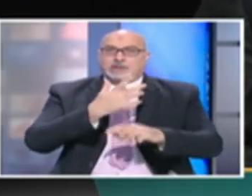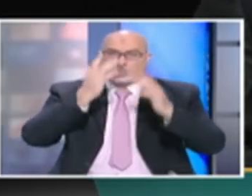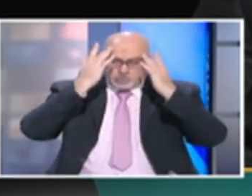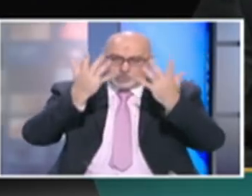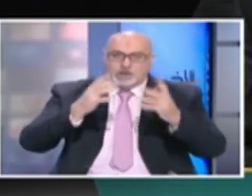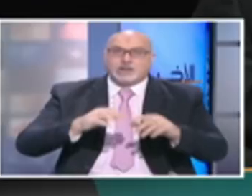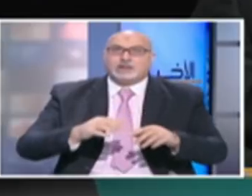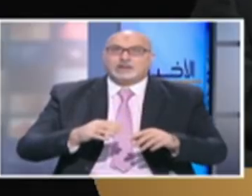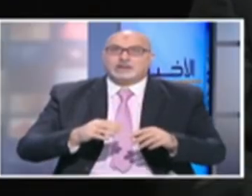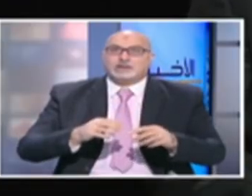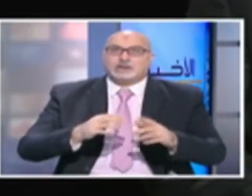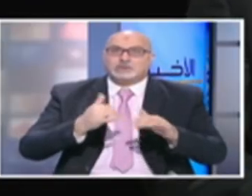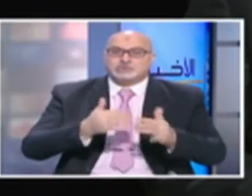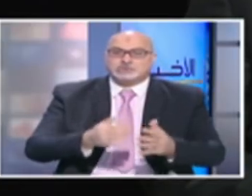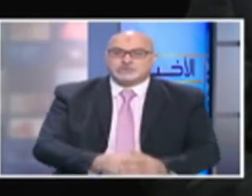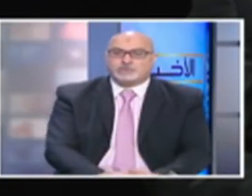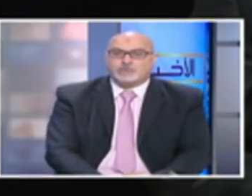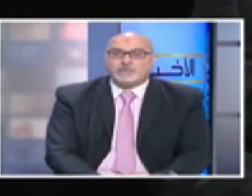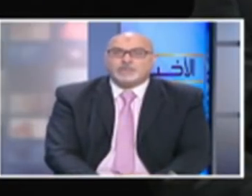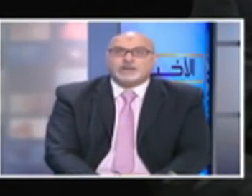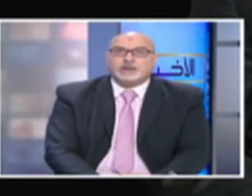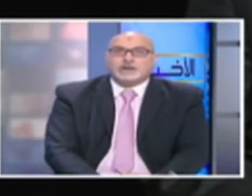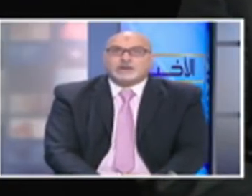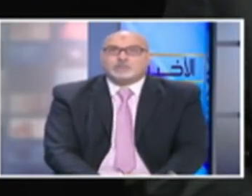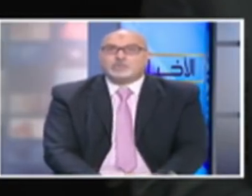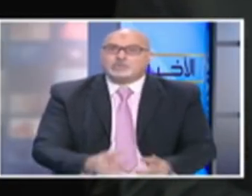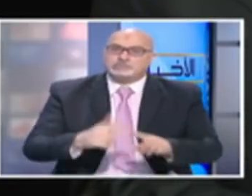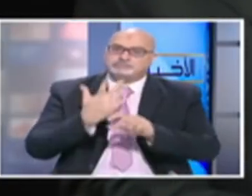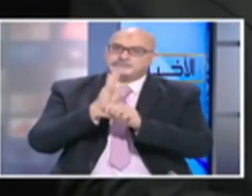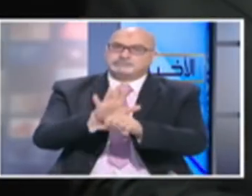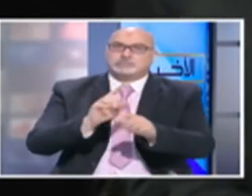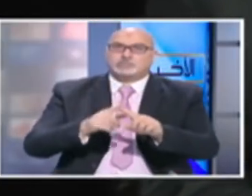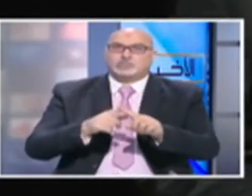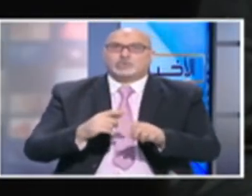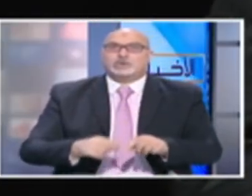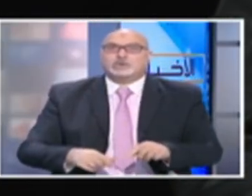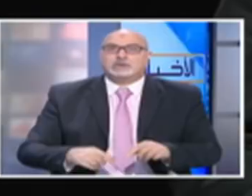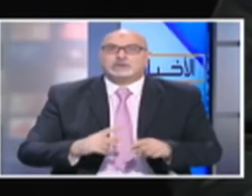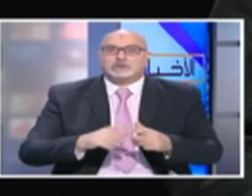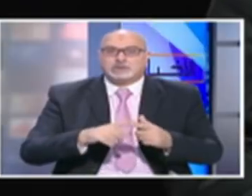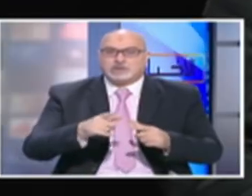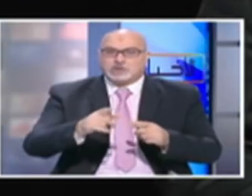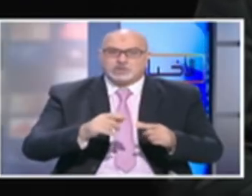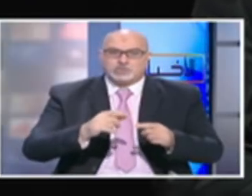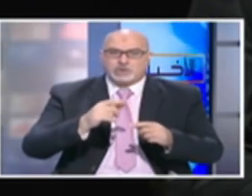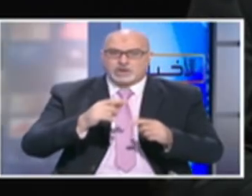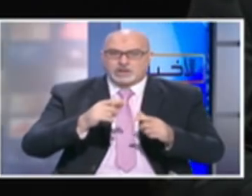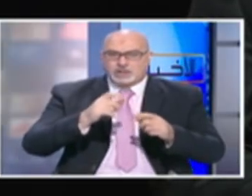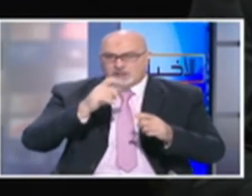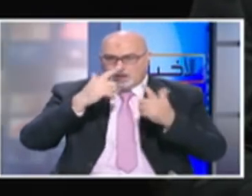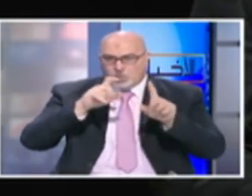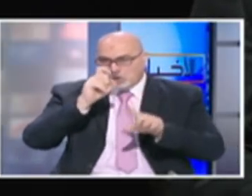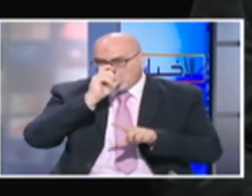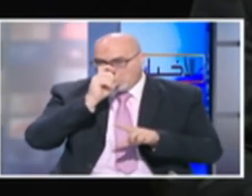أمانته إلى الأجيال من بعده وتحقيق هدفه المتمثل في خدمة فن الخط العربي